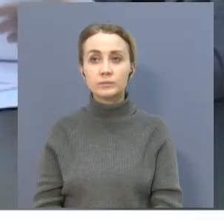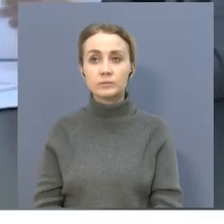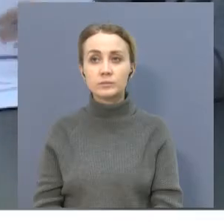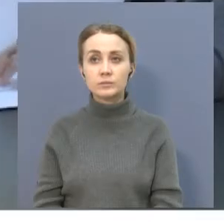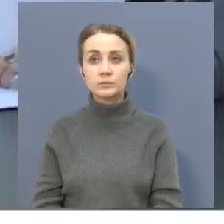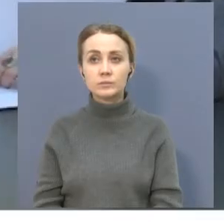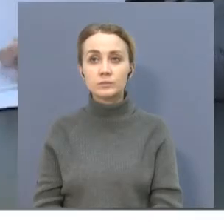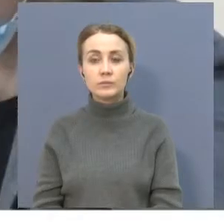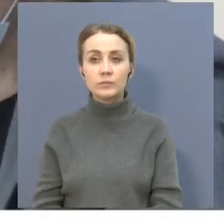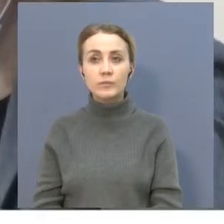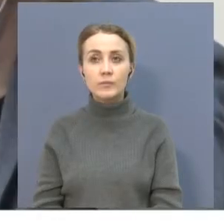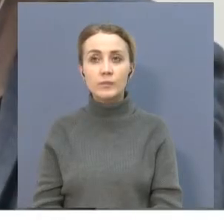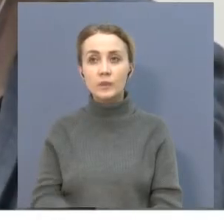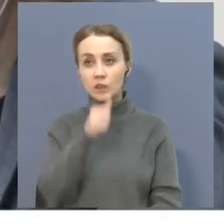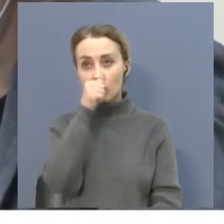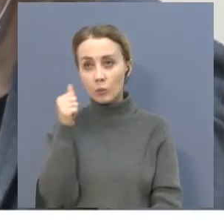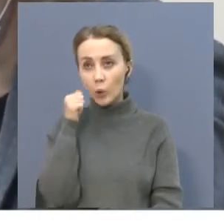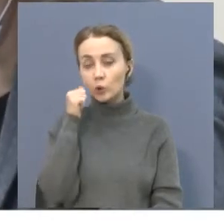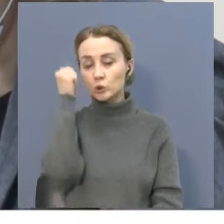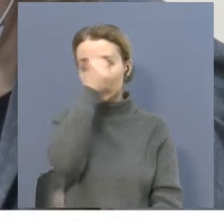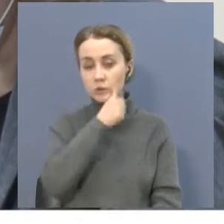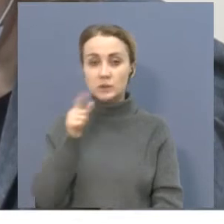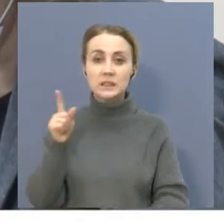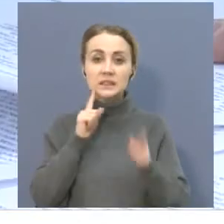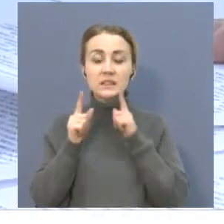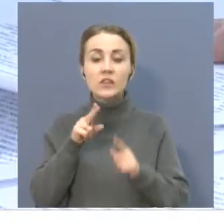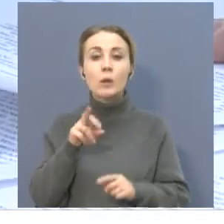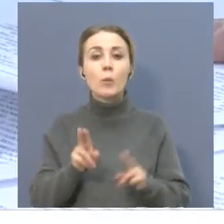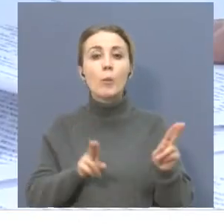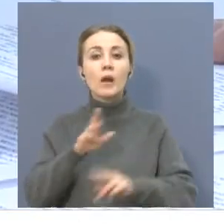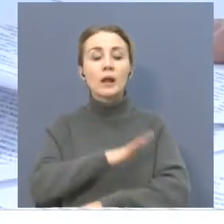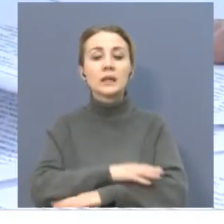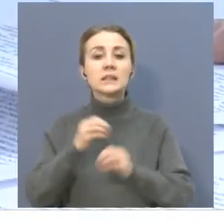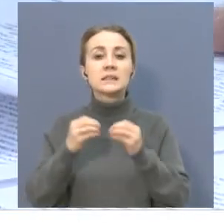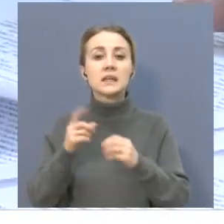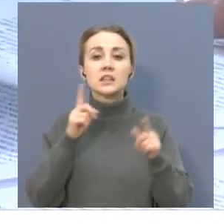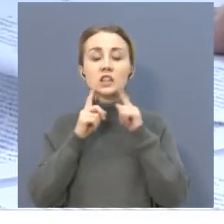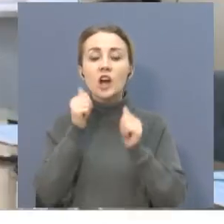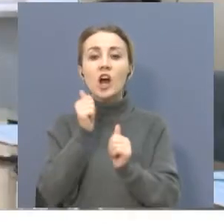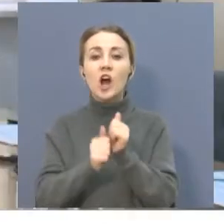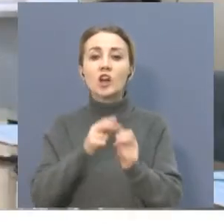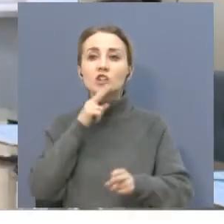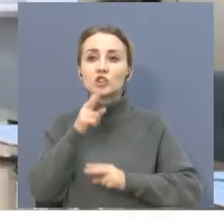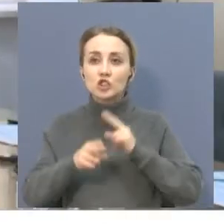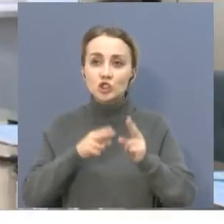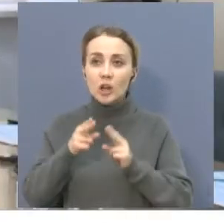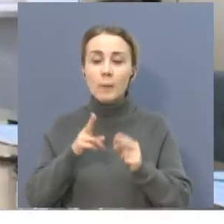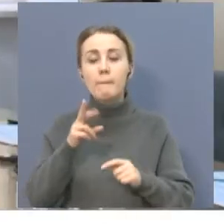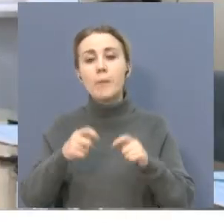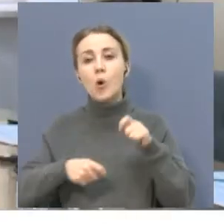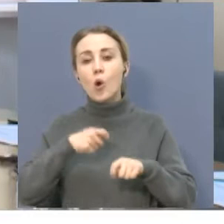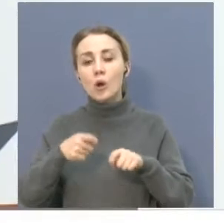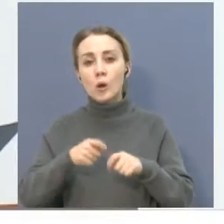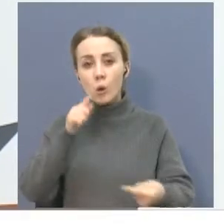Өткен жылы әдеп жөніндегі кеңес 10 отырыс өткізген. Мемлекеттік қызметшілердің заңға қайшы әрекеттері мен бұзушылықтарына қатысты,